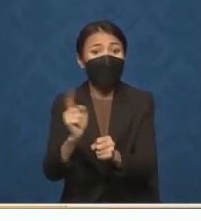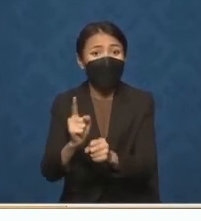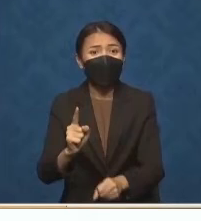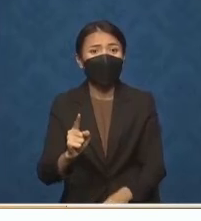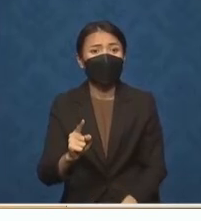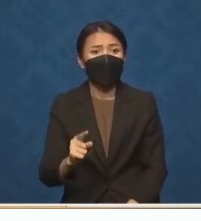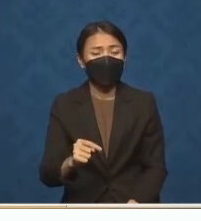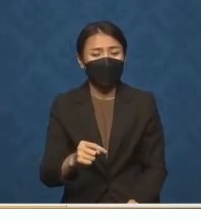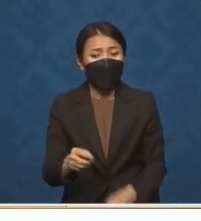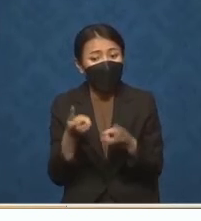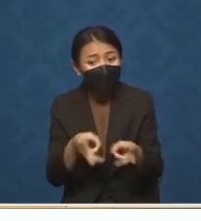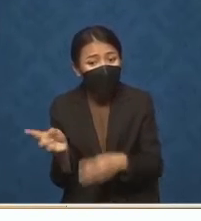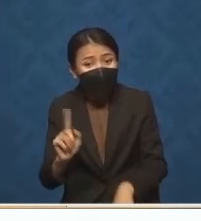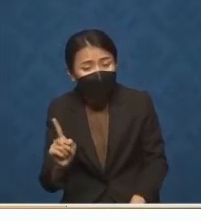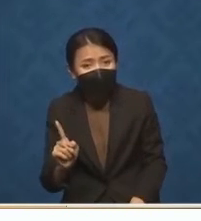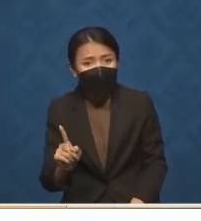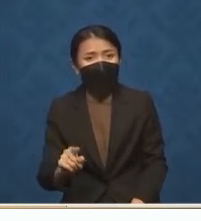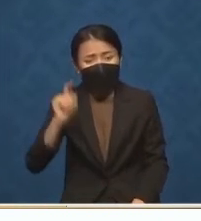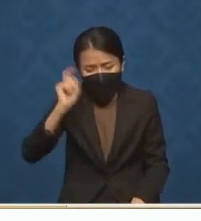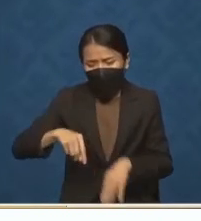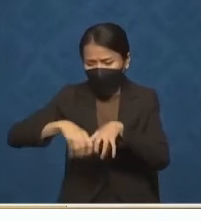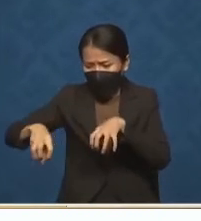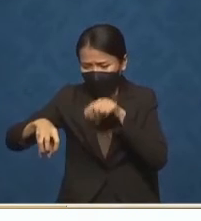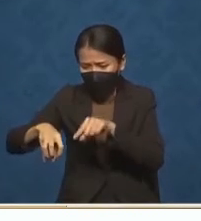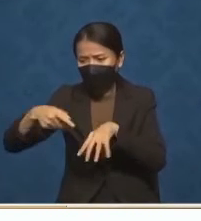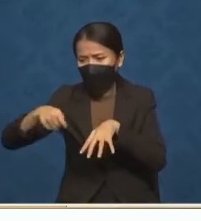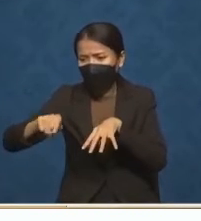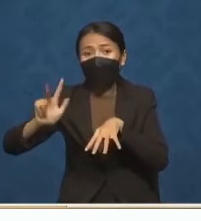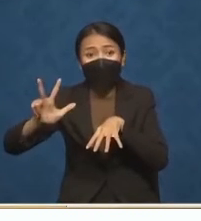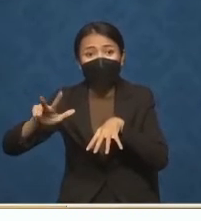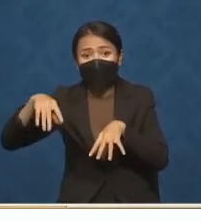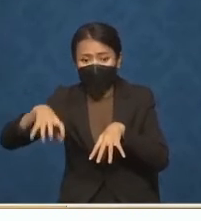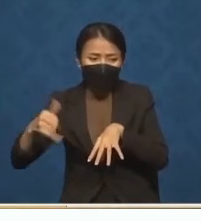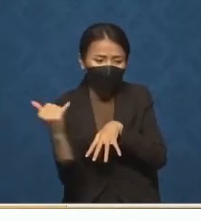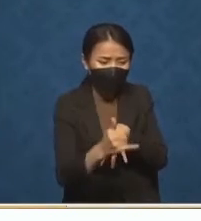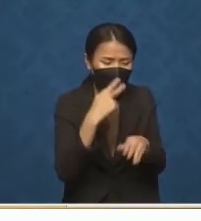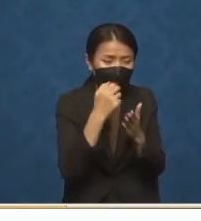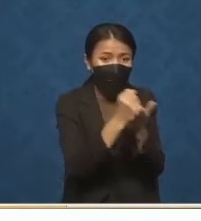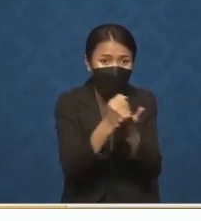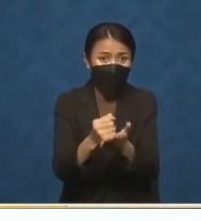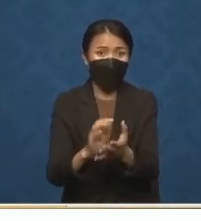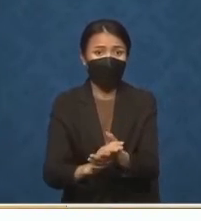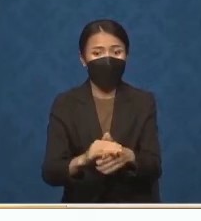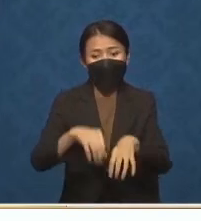บรุญทางใจัยังก็ดีอ vídeos